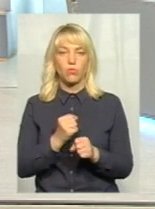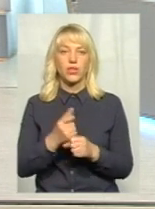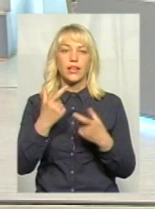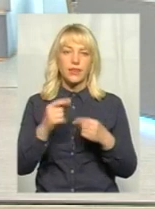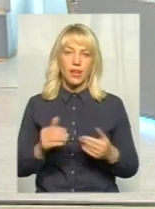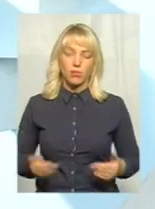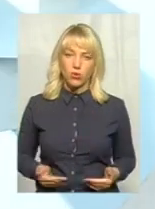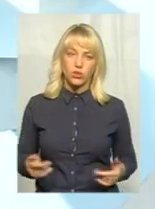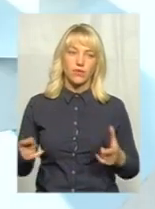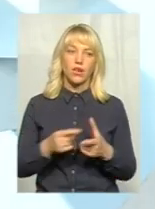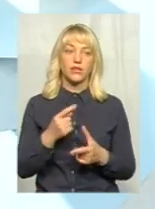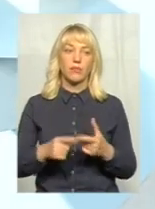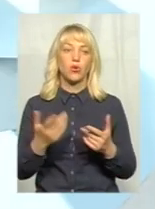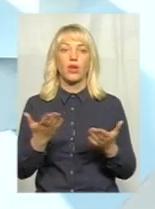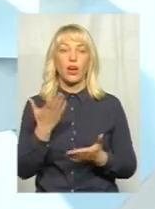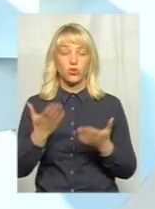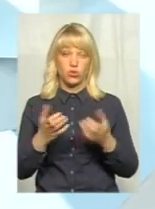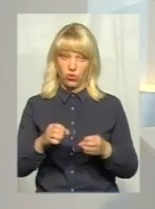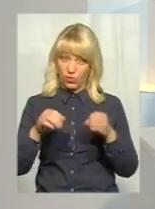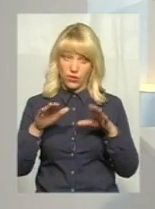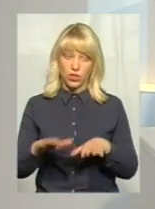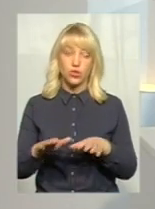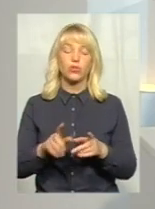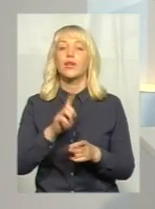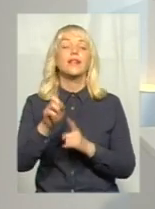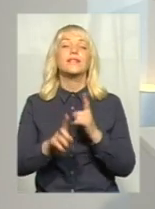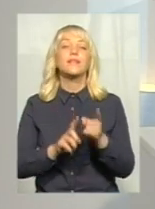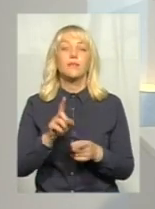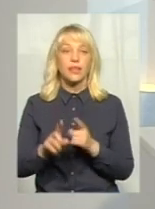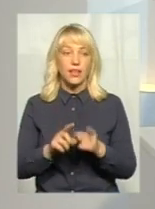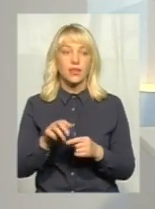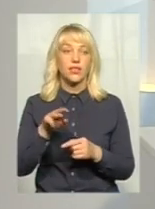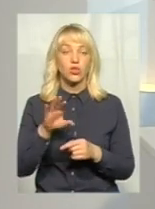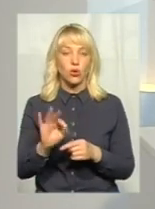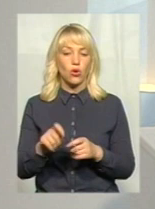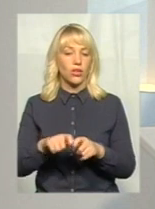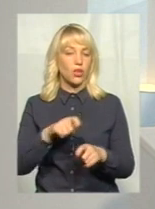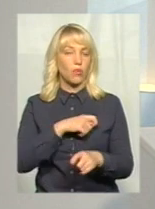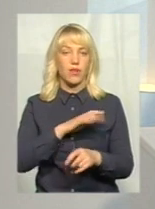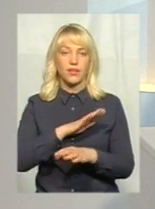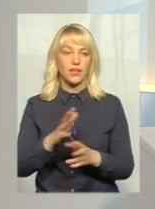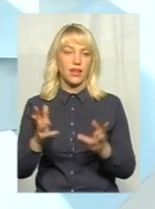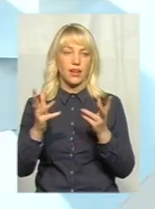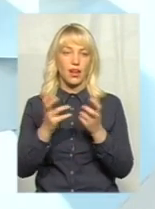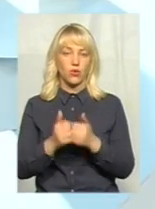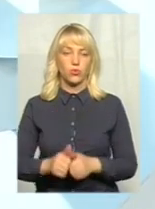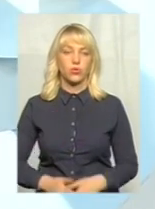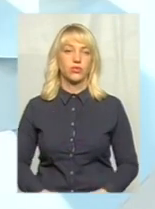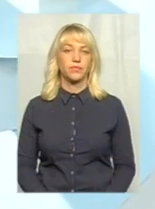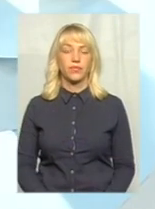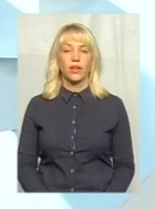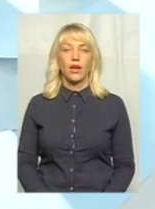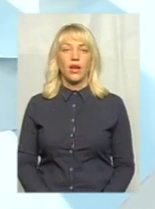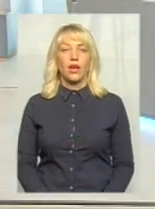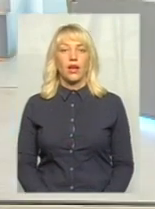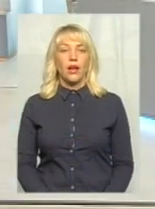якщо вирішують змінити кардинально, то вже кілометри не рахують. Так, кілометри вже різниці в тому не дають. Ось ви